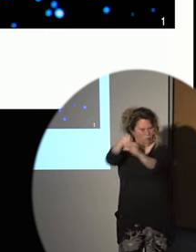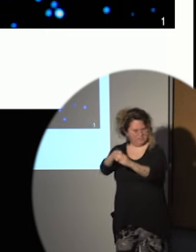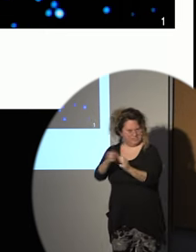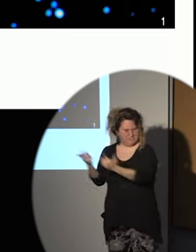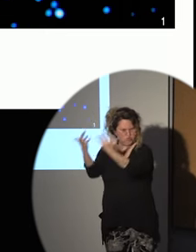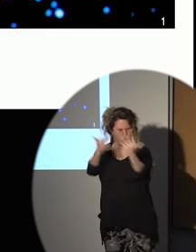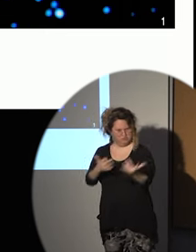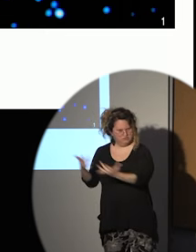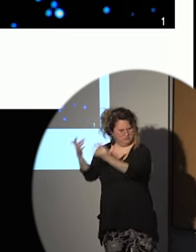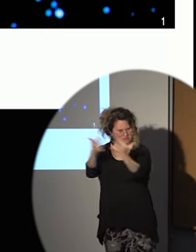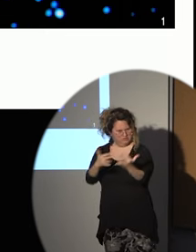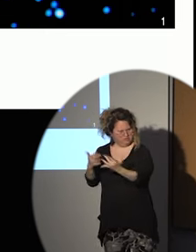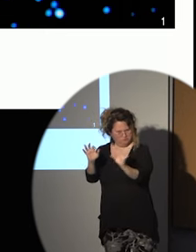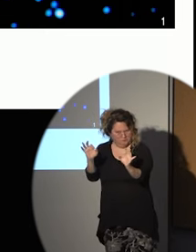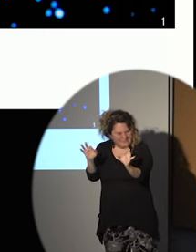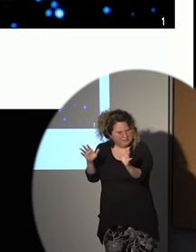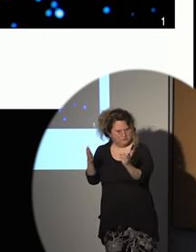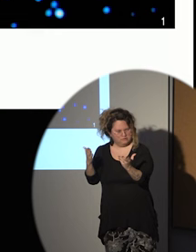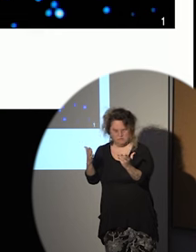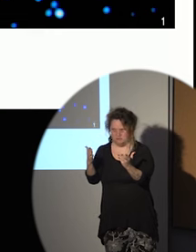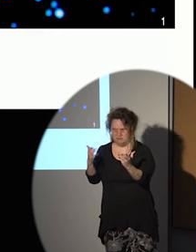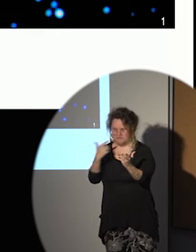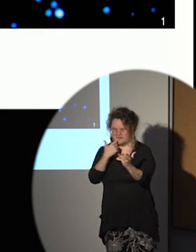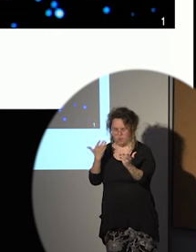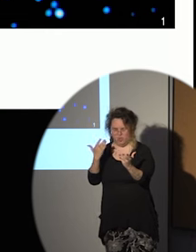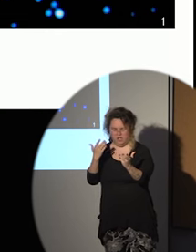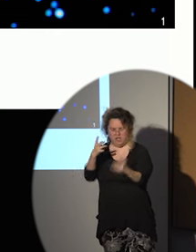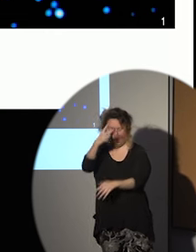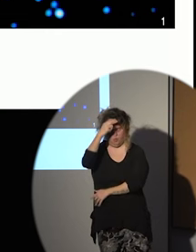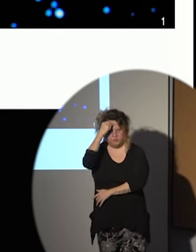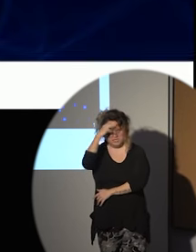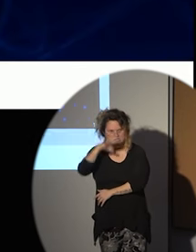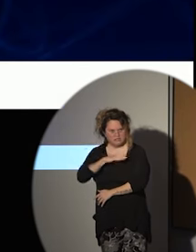Et donc la seule explication possible, c'est en fait un trou noir.